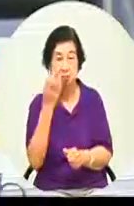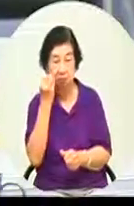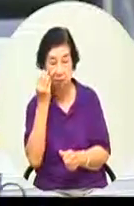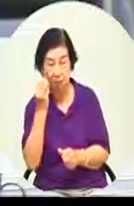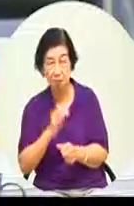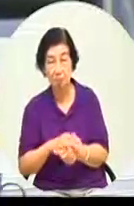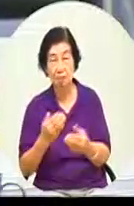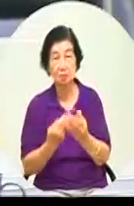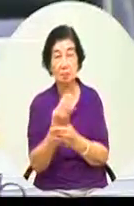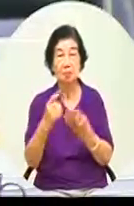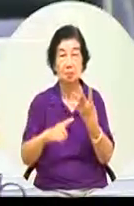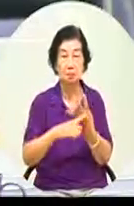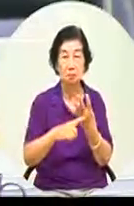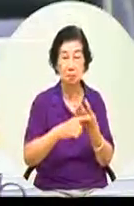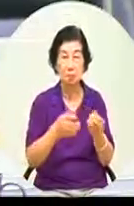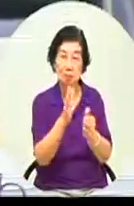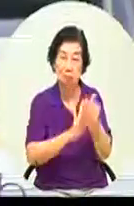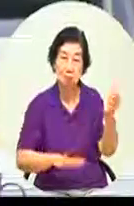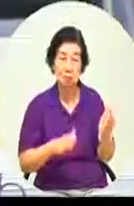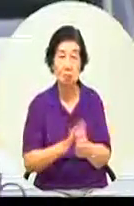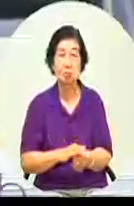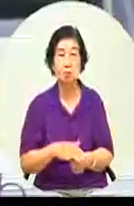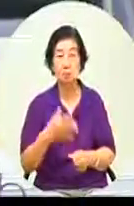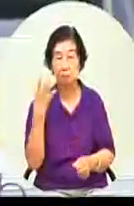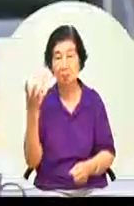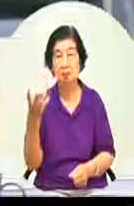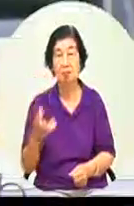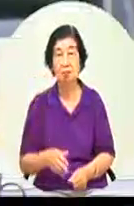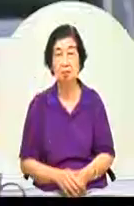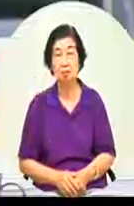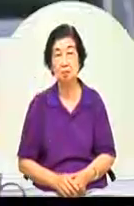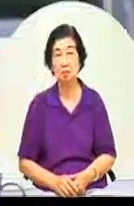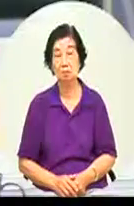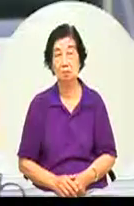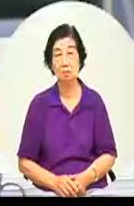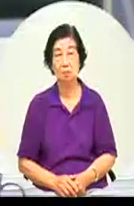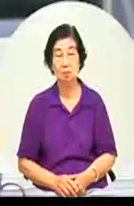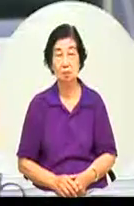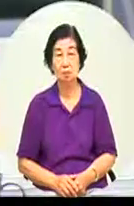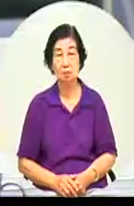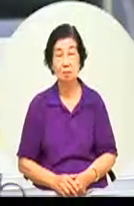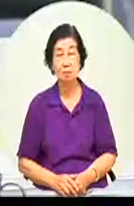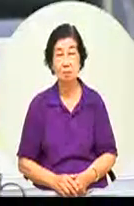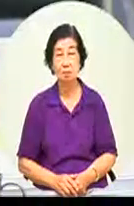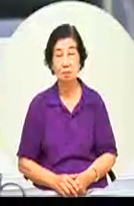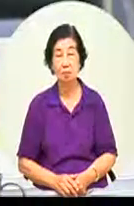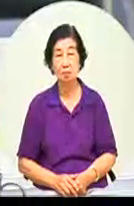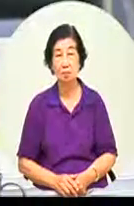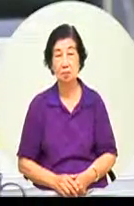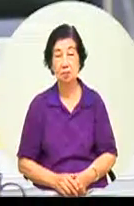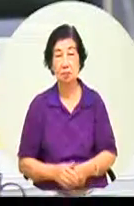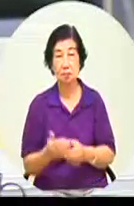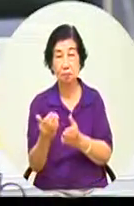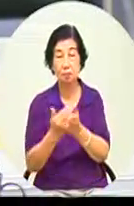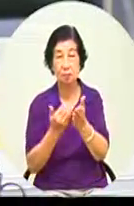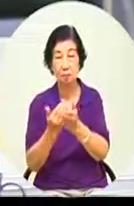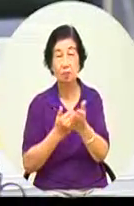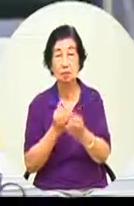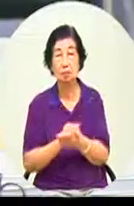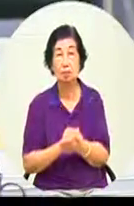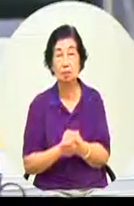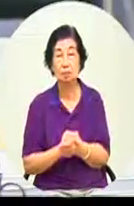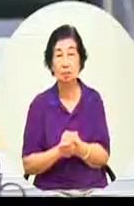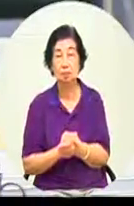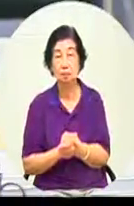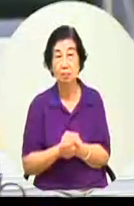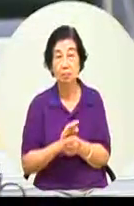击。那咱马龙怎样？我们前11的时候嘛，就是他们的11长